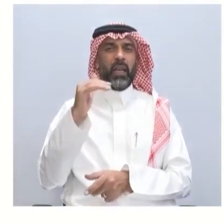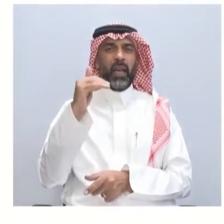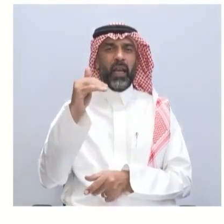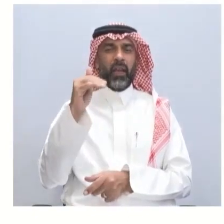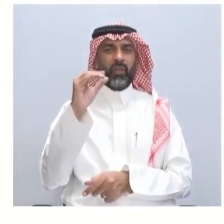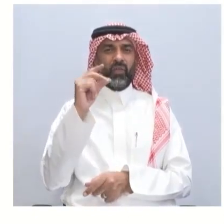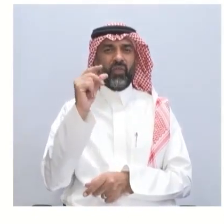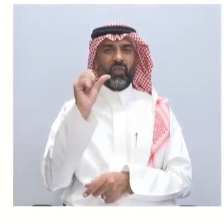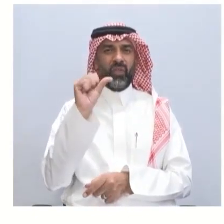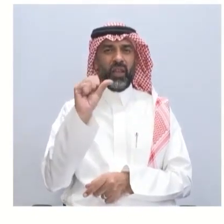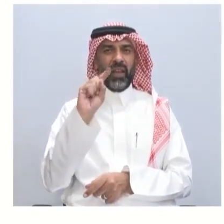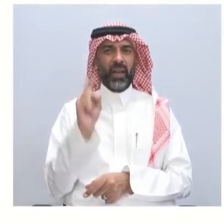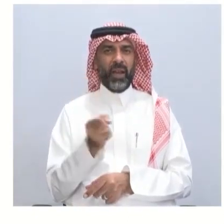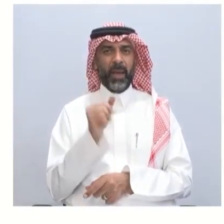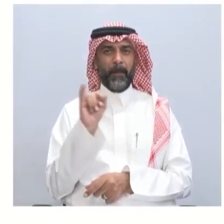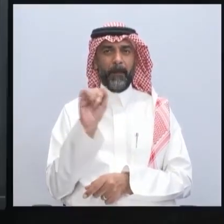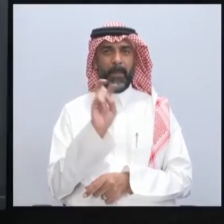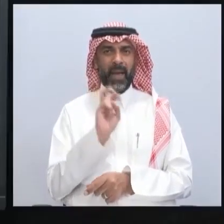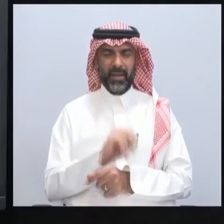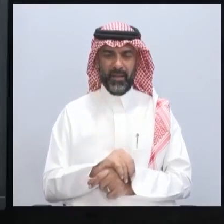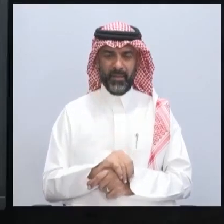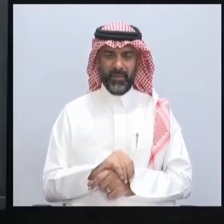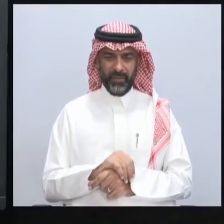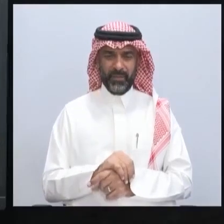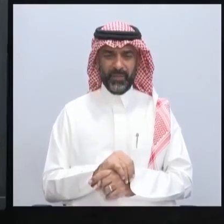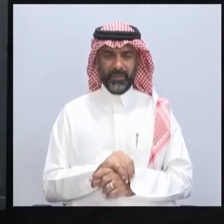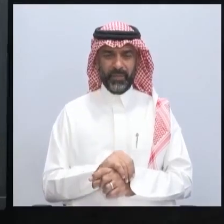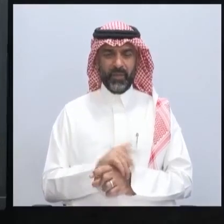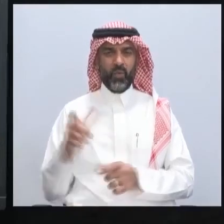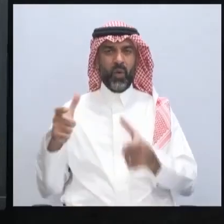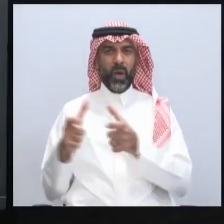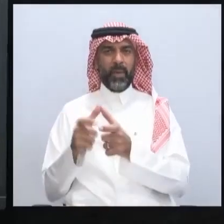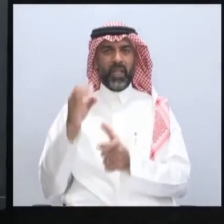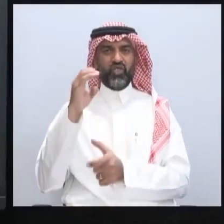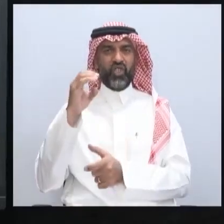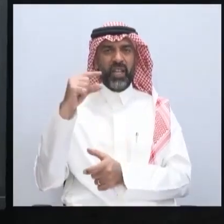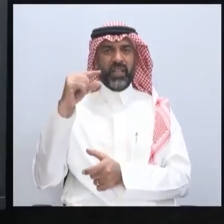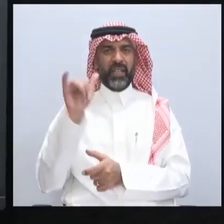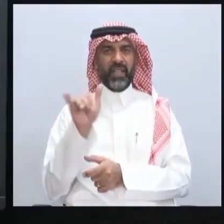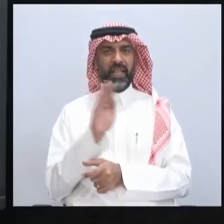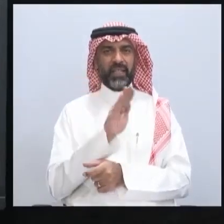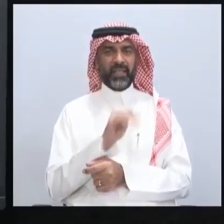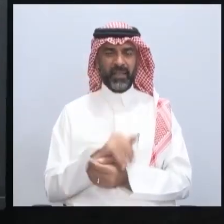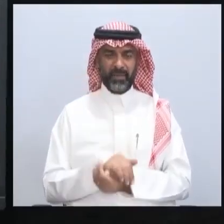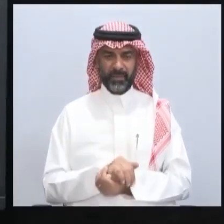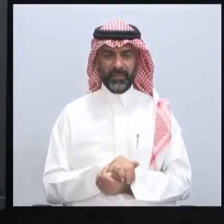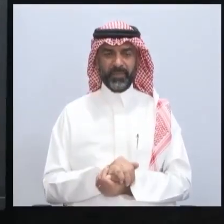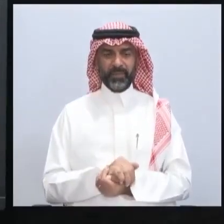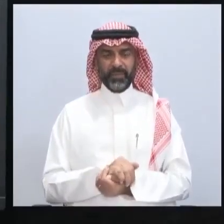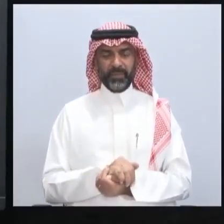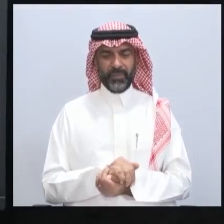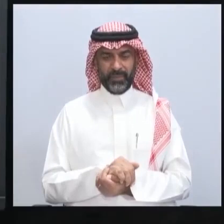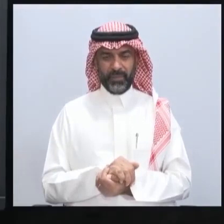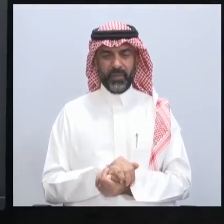الخضرمه كانت قبيله جديس هاتين القبيلتين طسم في اليمامه